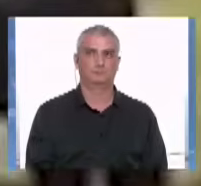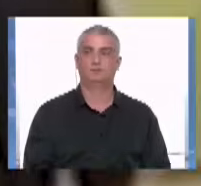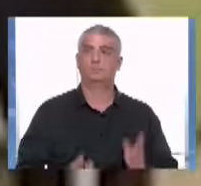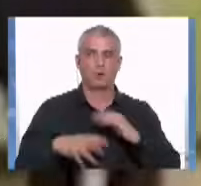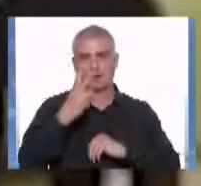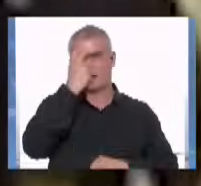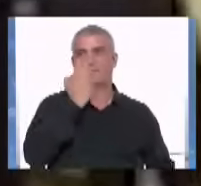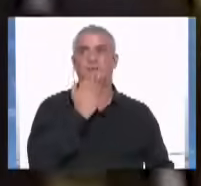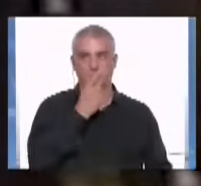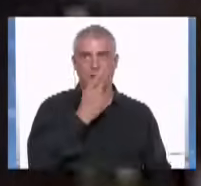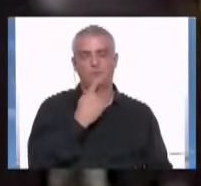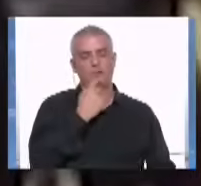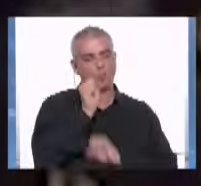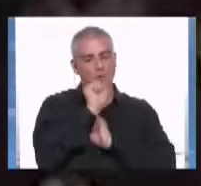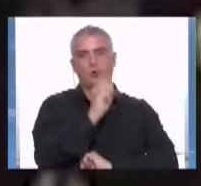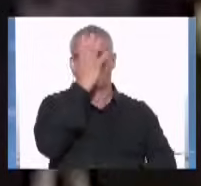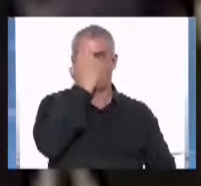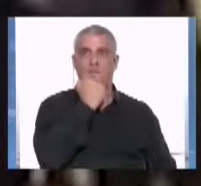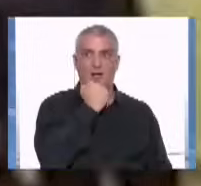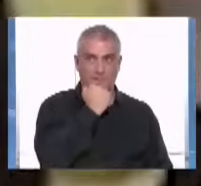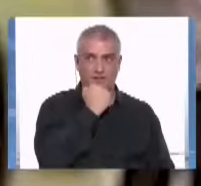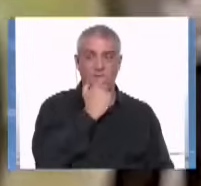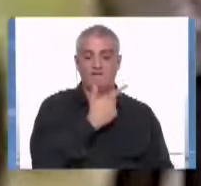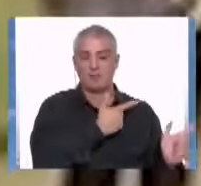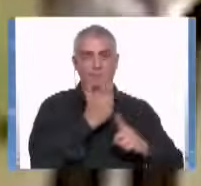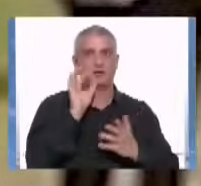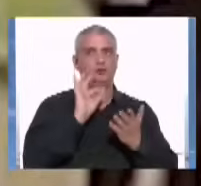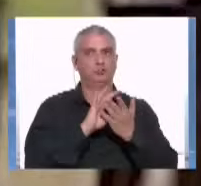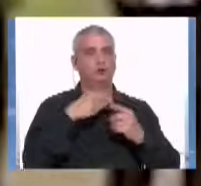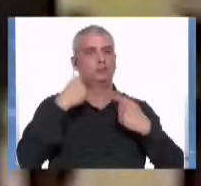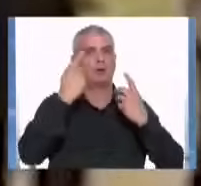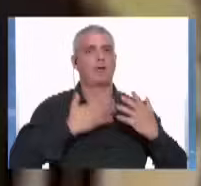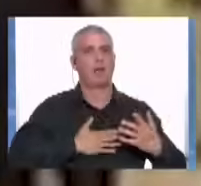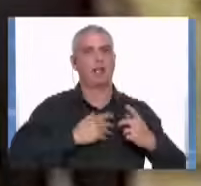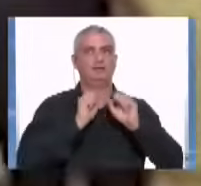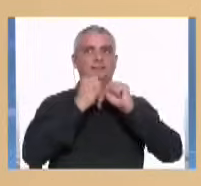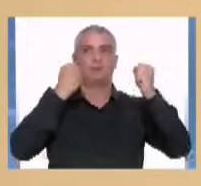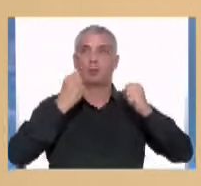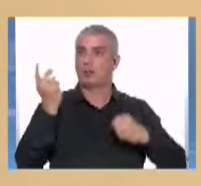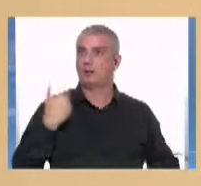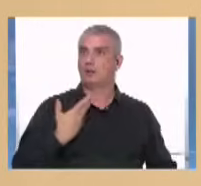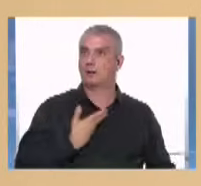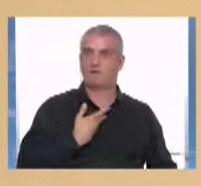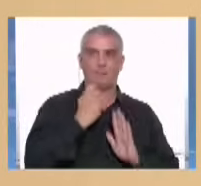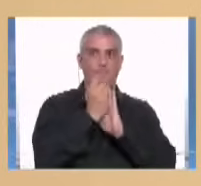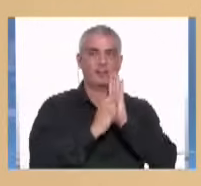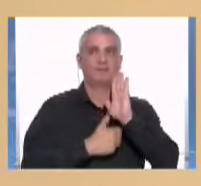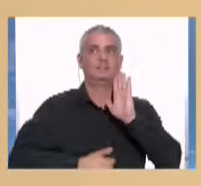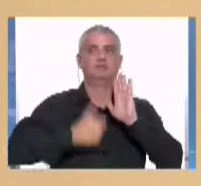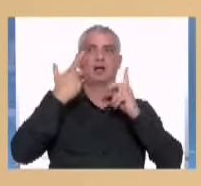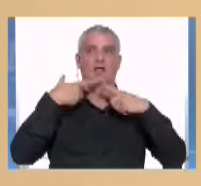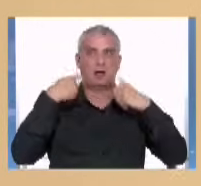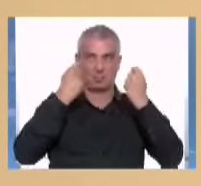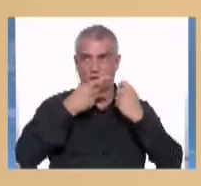רובם ערבים ישראלים שהביעו תמיכה בחמאס ובטבח שבוצע ביום שמחת תורה. כשהגיע אליי מכתבו של שר